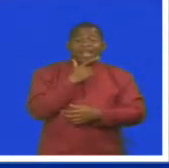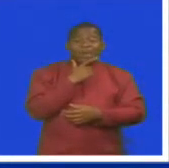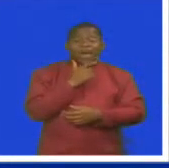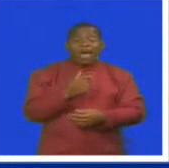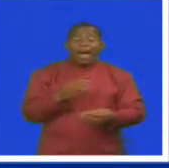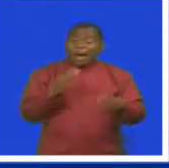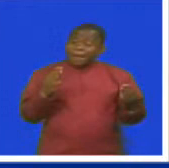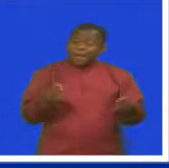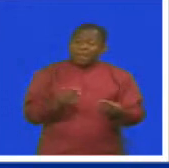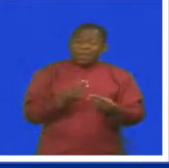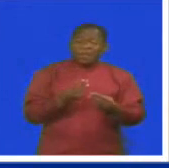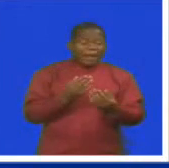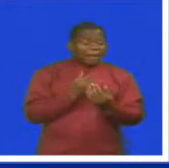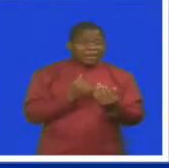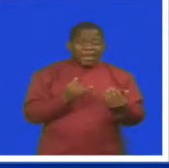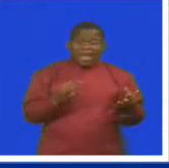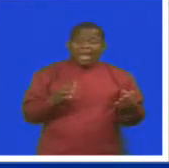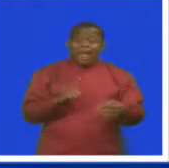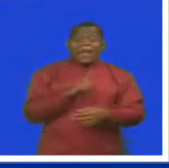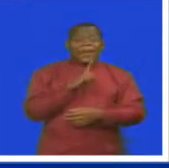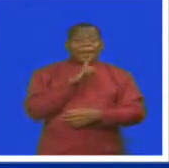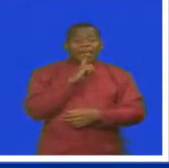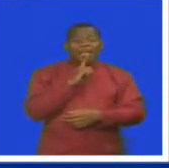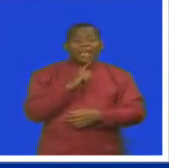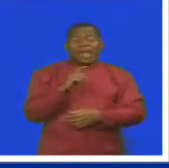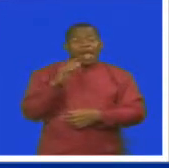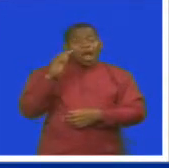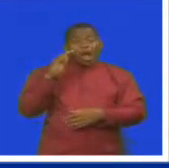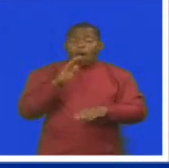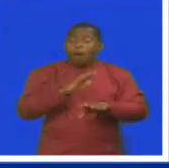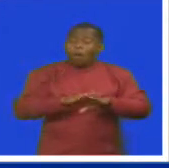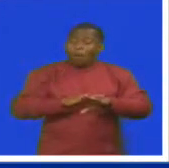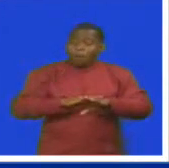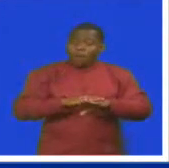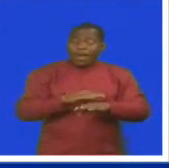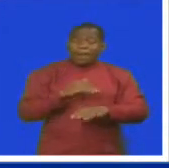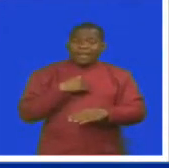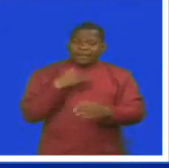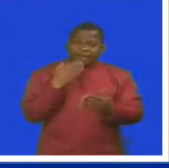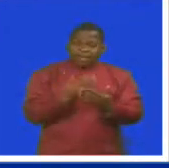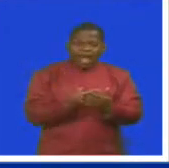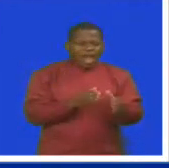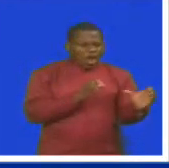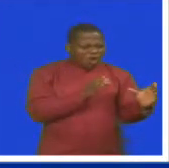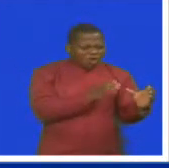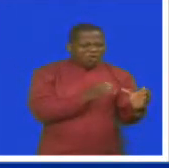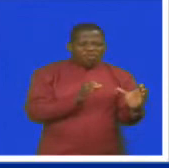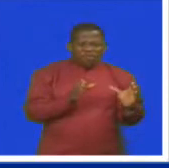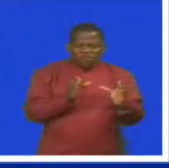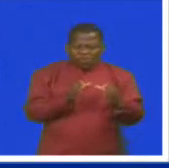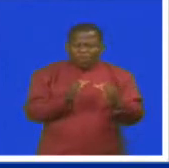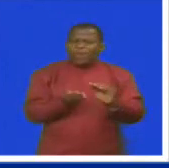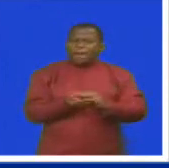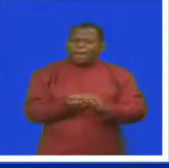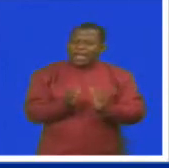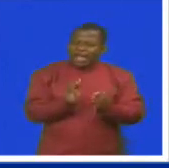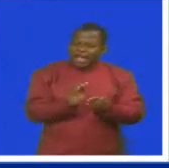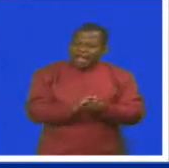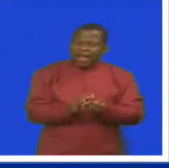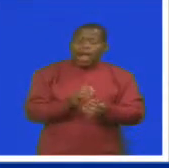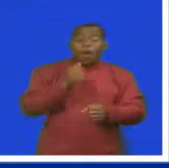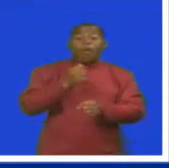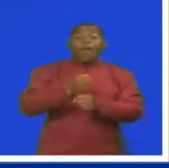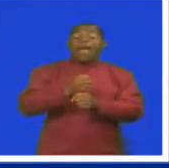kusasebenzeke so thine sikhala ukuthi sicela sibuye lesigroupana sitokhona kusebenza because nyalo sisasebenzeki sandlobo. Inhlangano yabosomatekisi